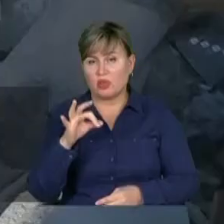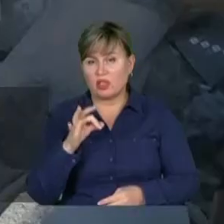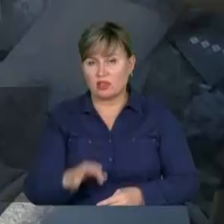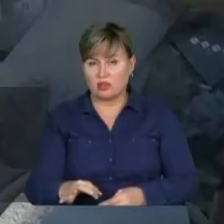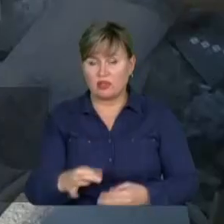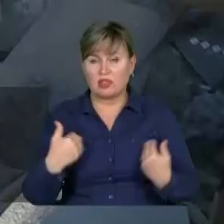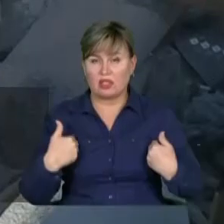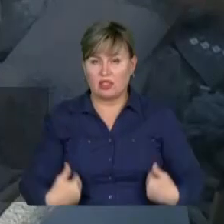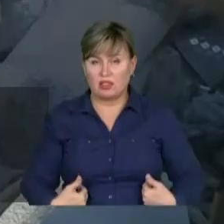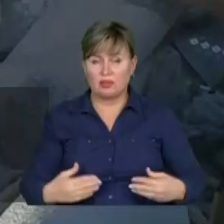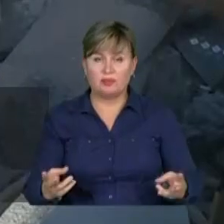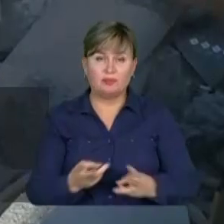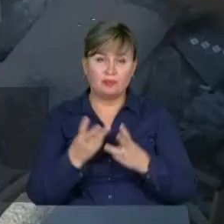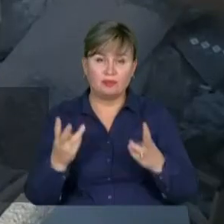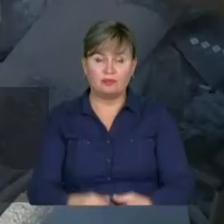тела.